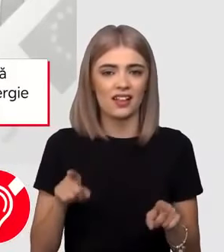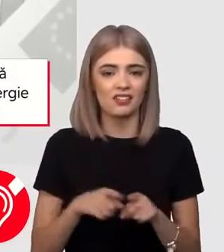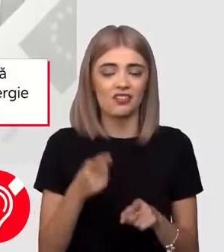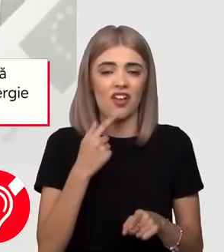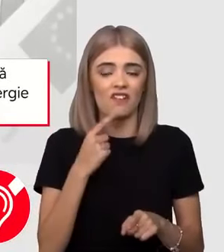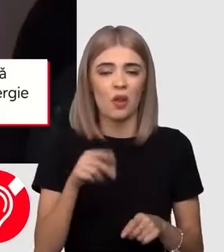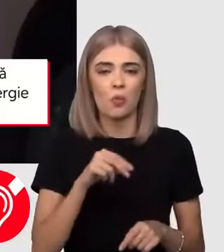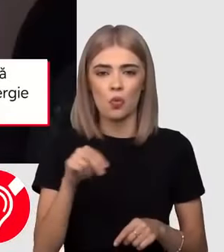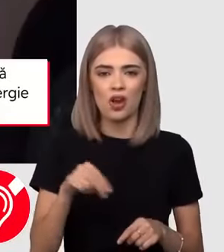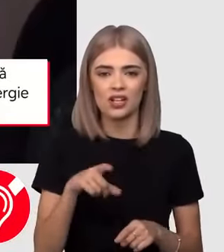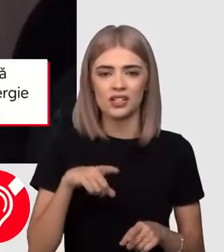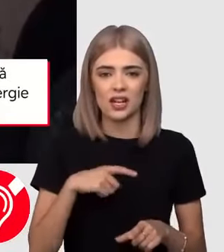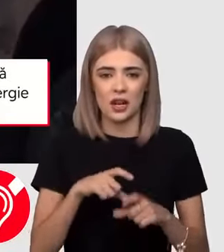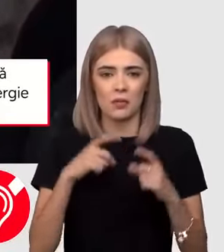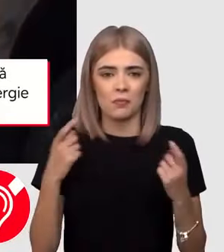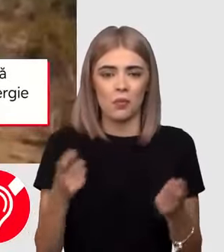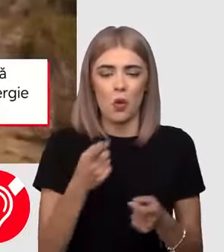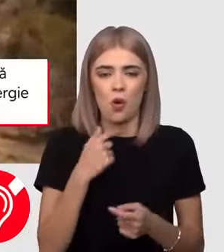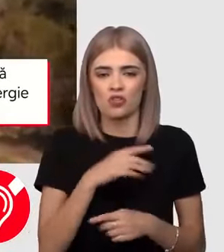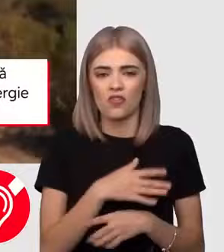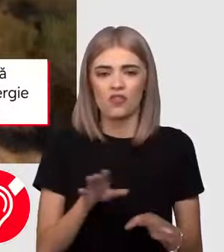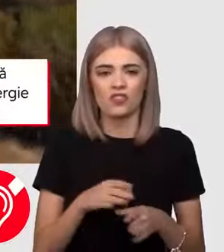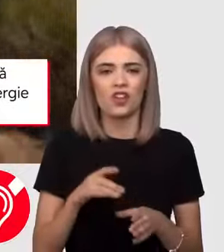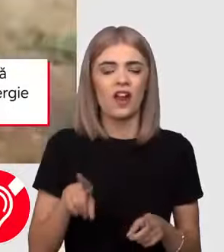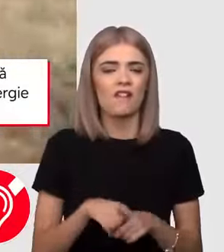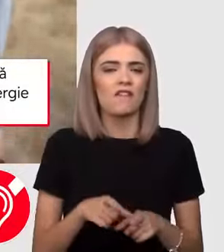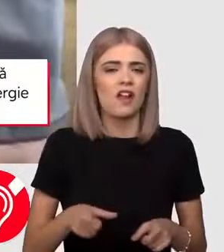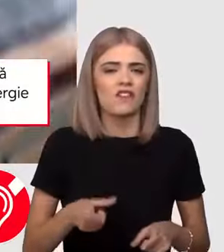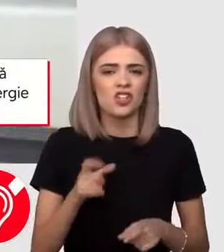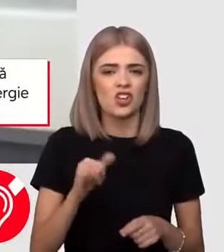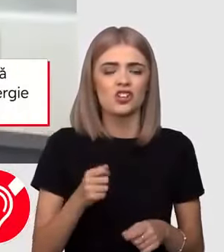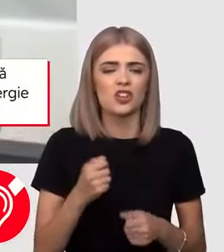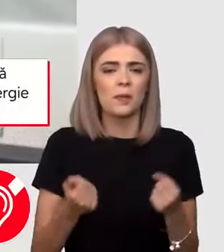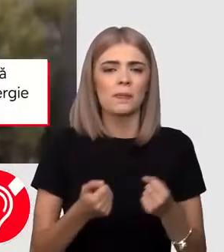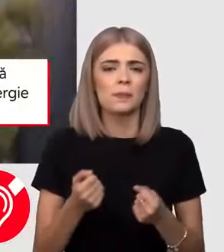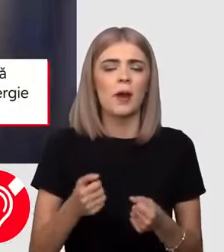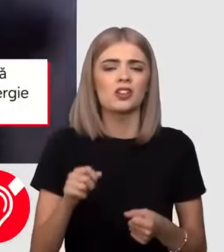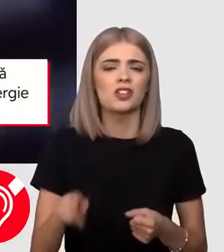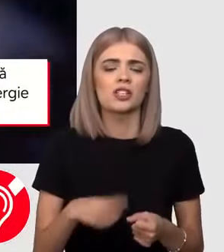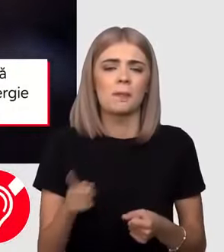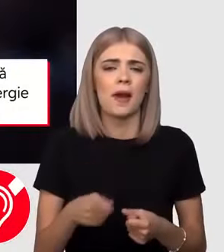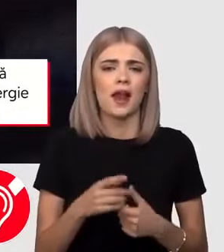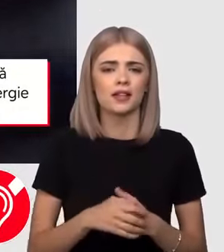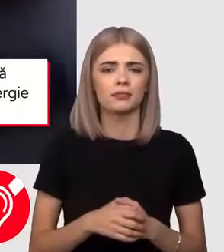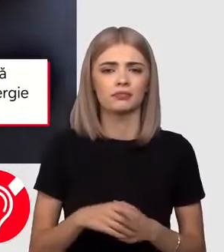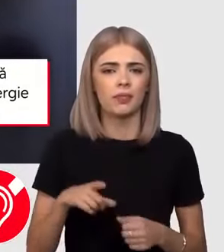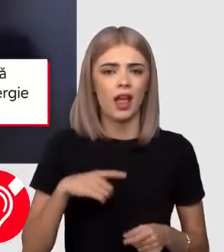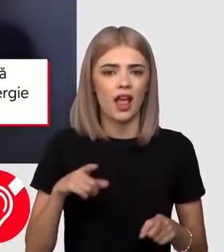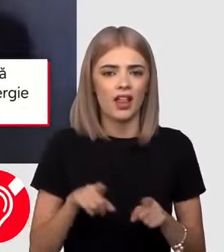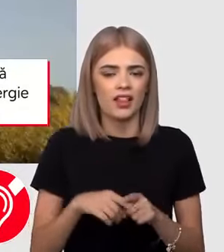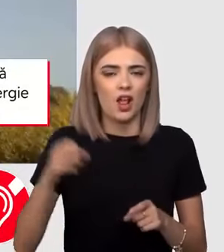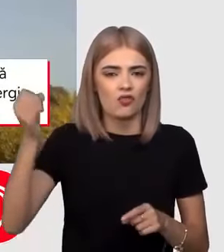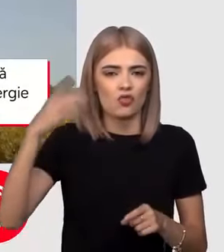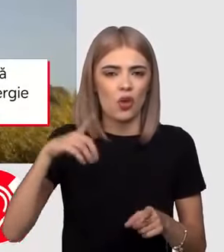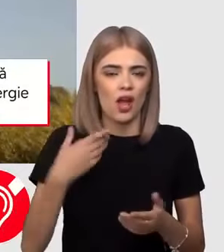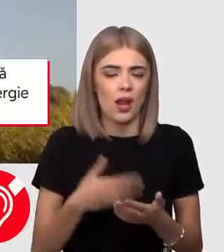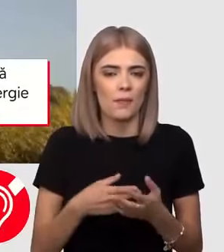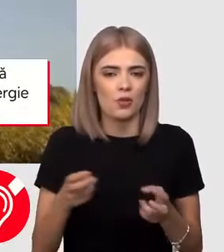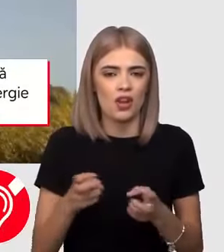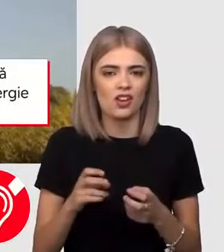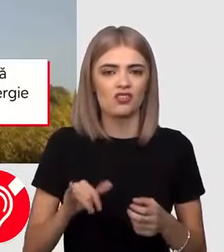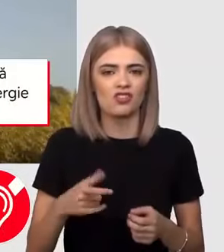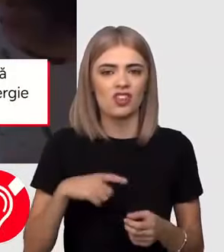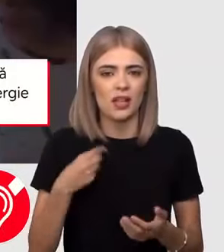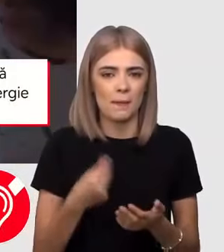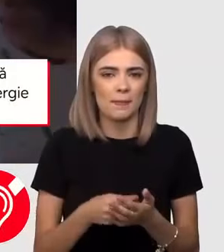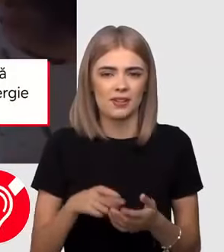ai nevoie o bucătărie complet mobilată frigider sau mașina de spălat panourile solare oferă energia necesară prețul